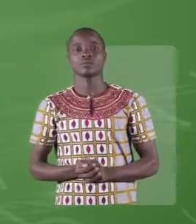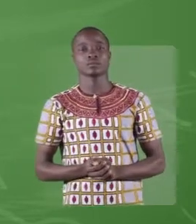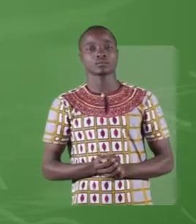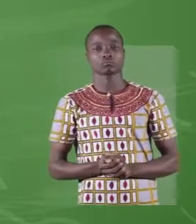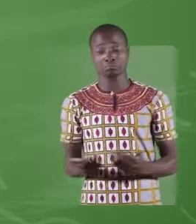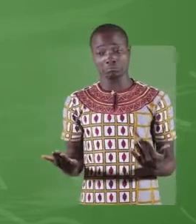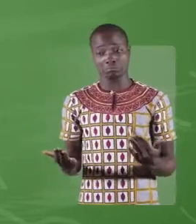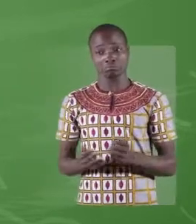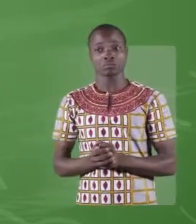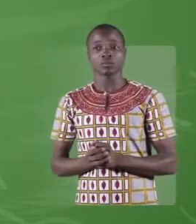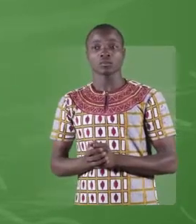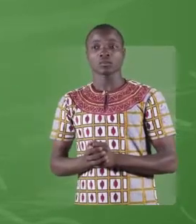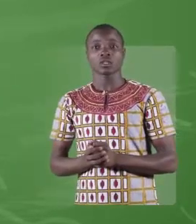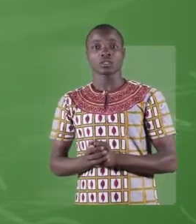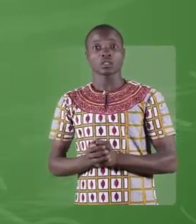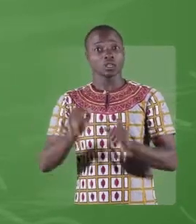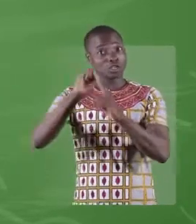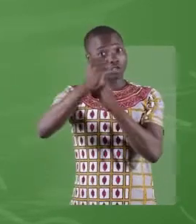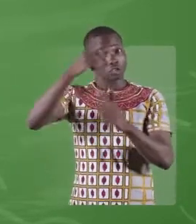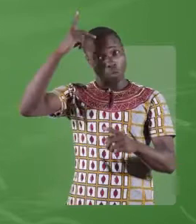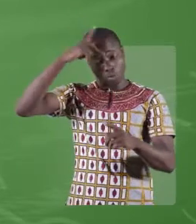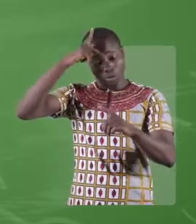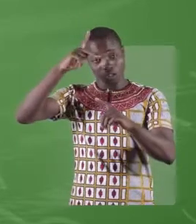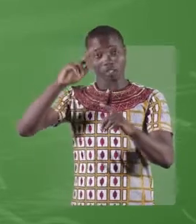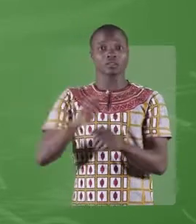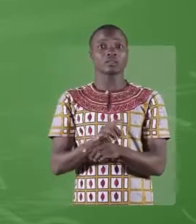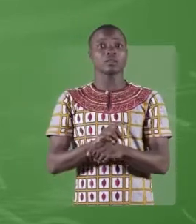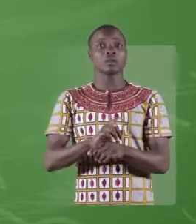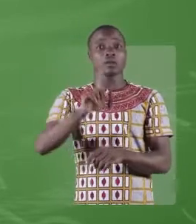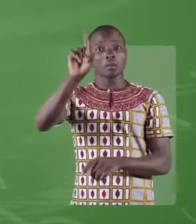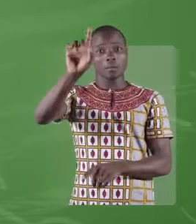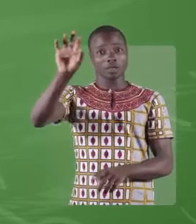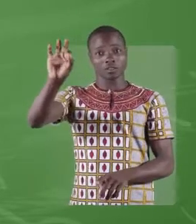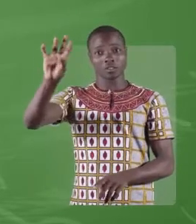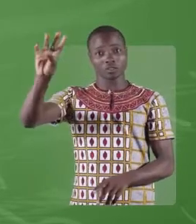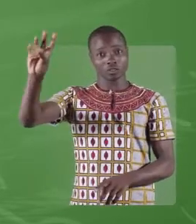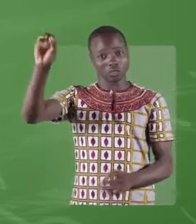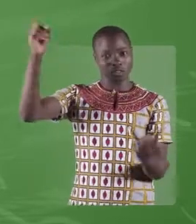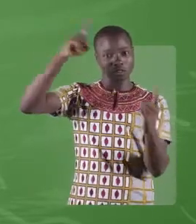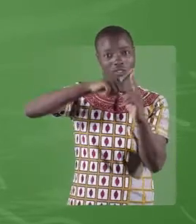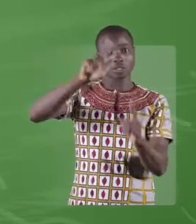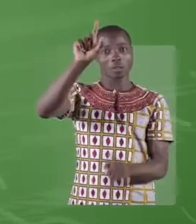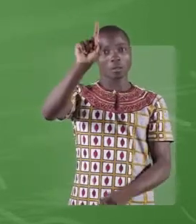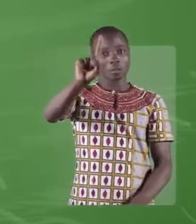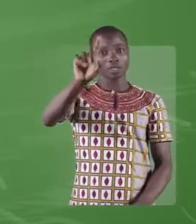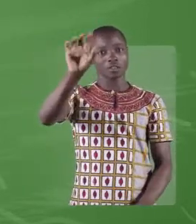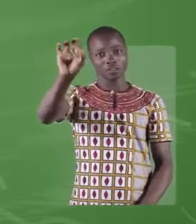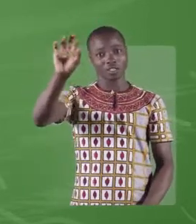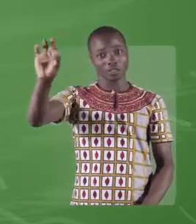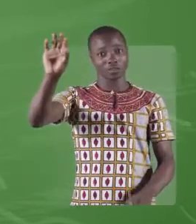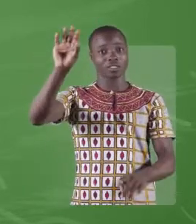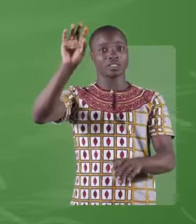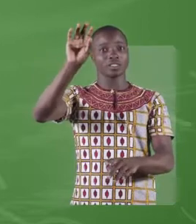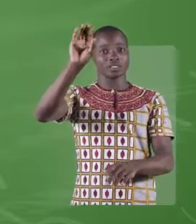Quelle est cette vie politique? De 1960 à 1990, la vie politique de la